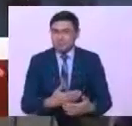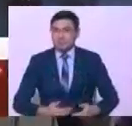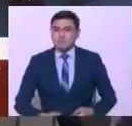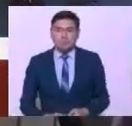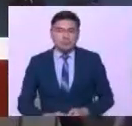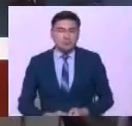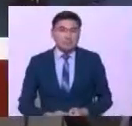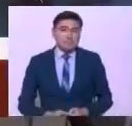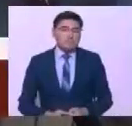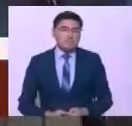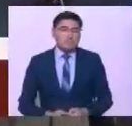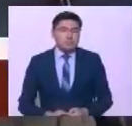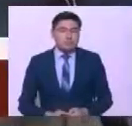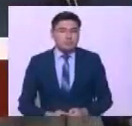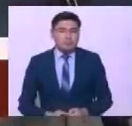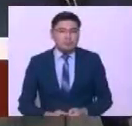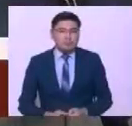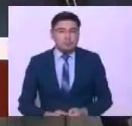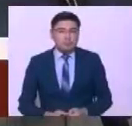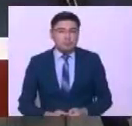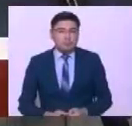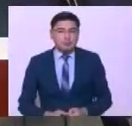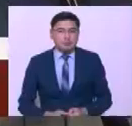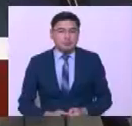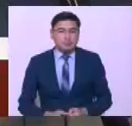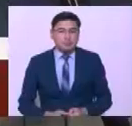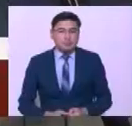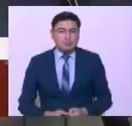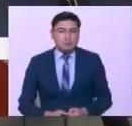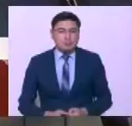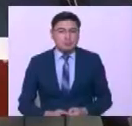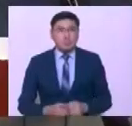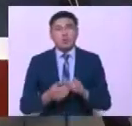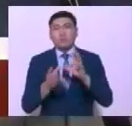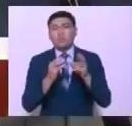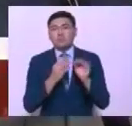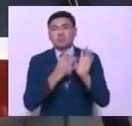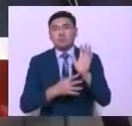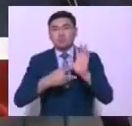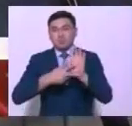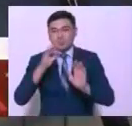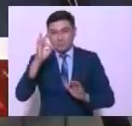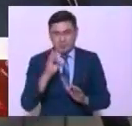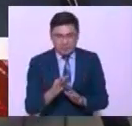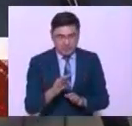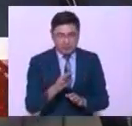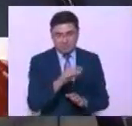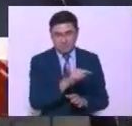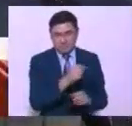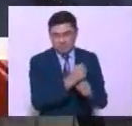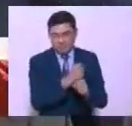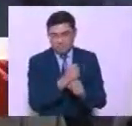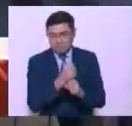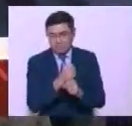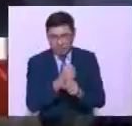Берілген объекті 3-ші КП мен 8-ші КП-ның аралығы ол жерде енді 98% бітіп тұр. Шамамен бір 10